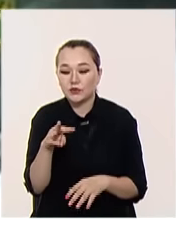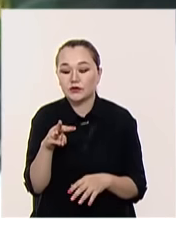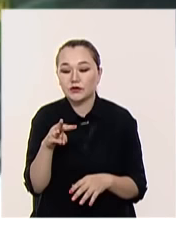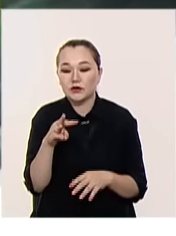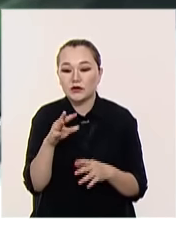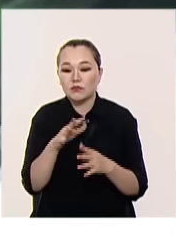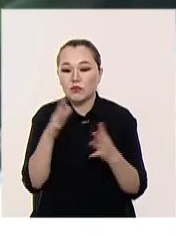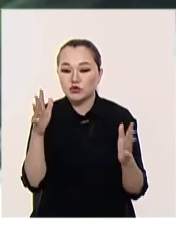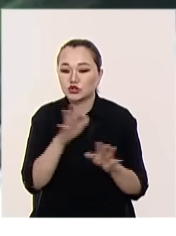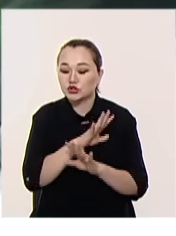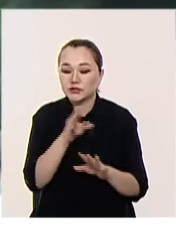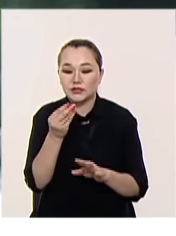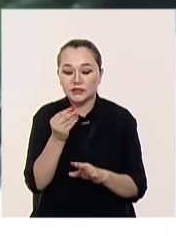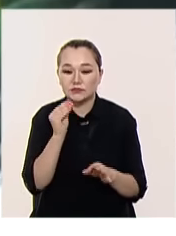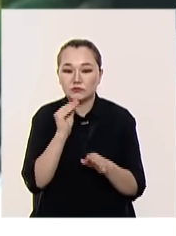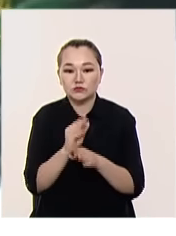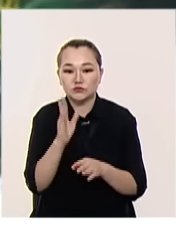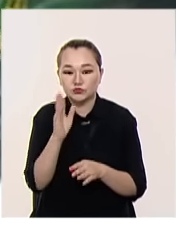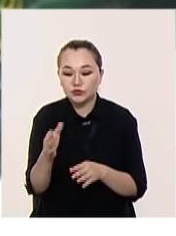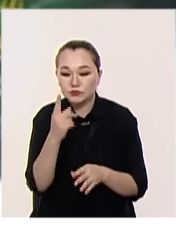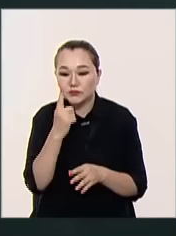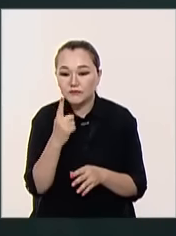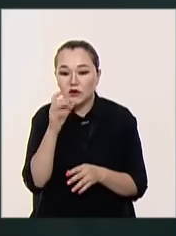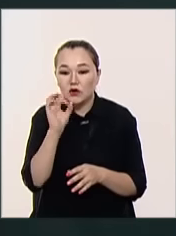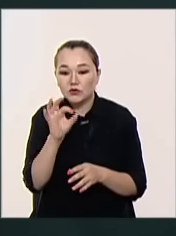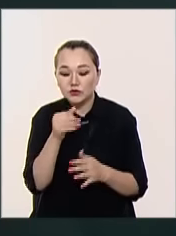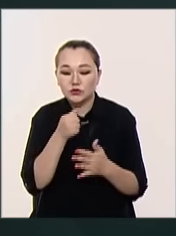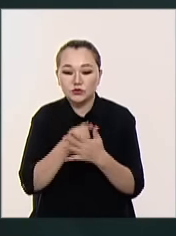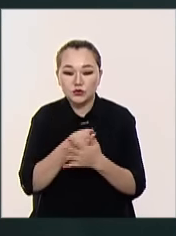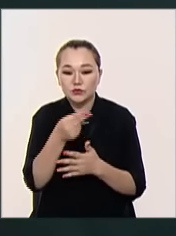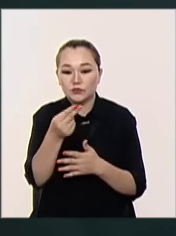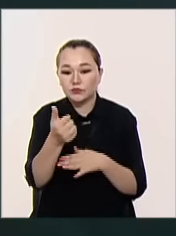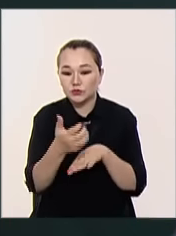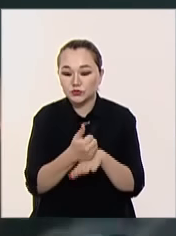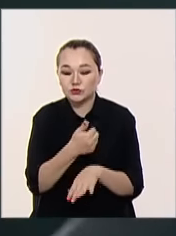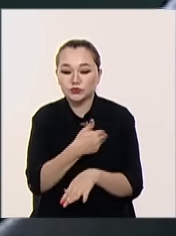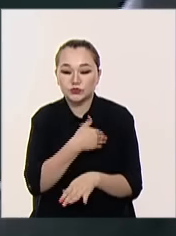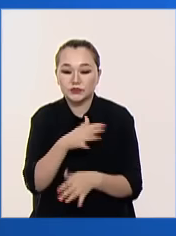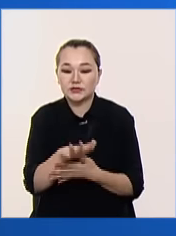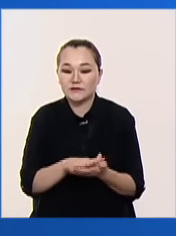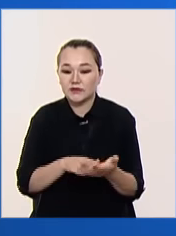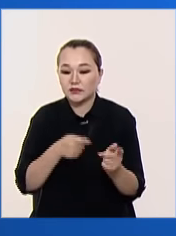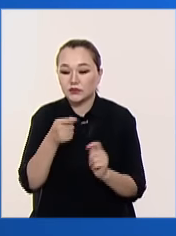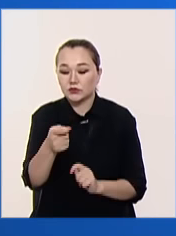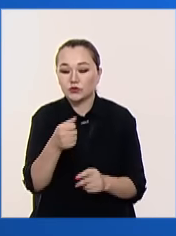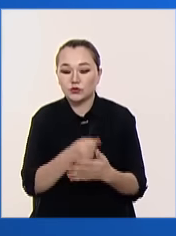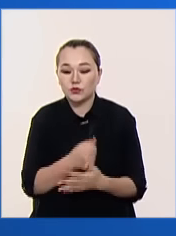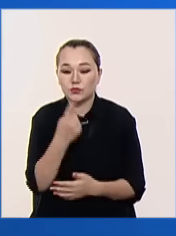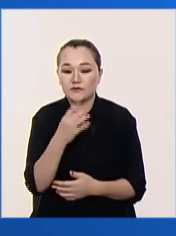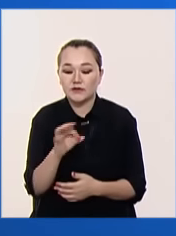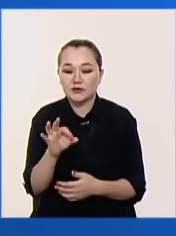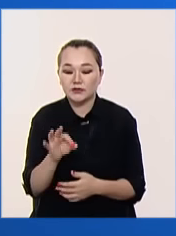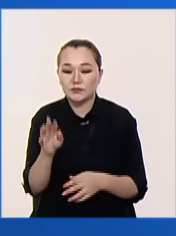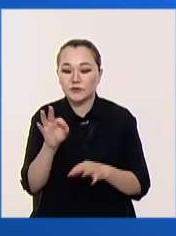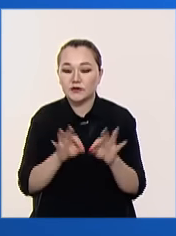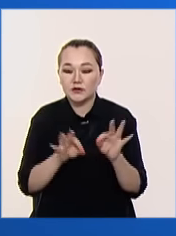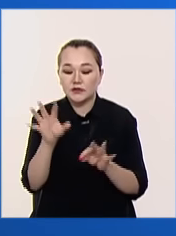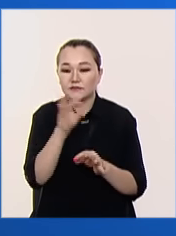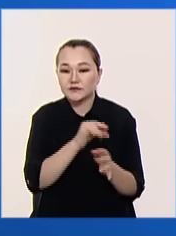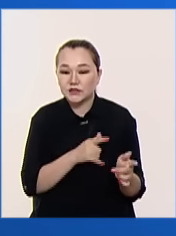беріледі. Енді салымшылар 1 қазанға дейін сыйақы алу үшін өтінім беруі керек екен. Әзірленген жобаға сәйкес